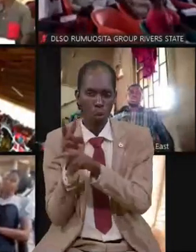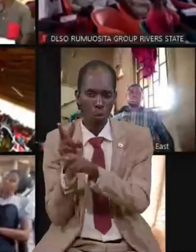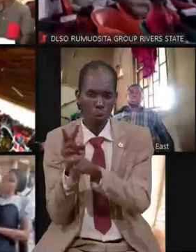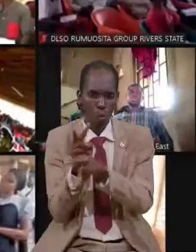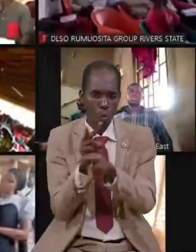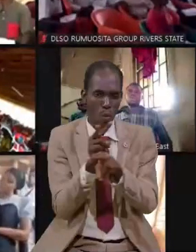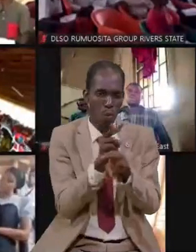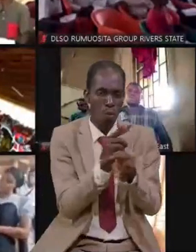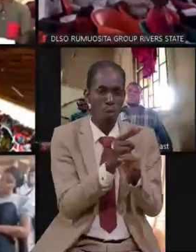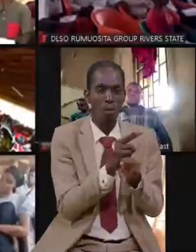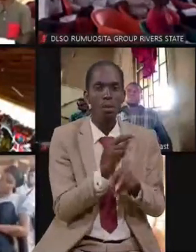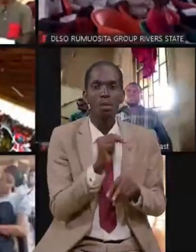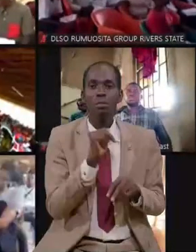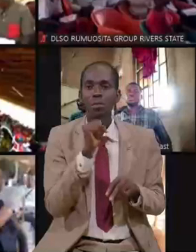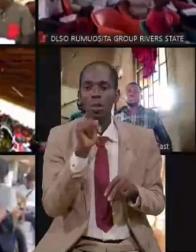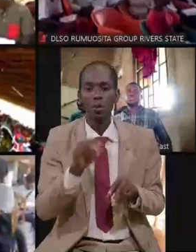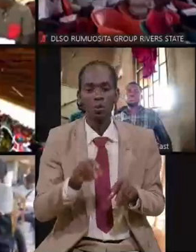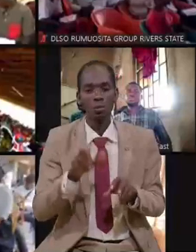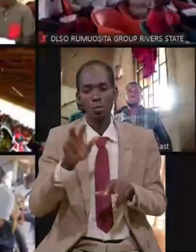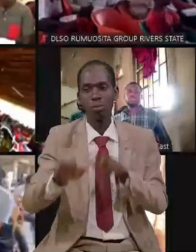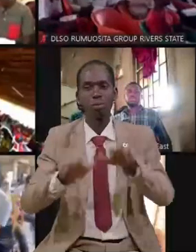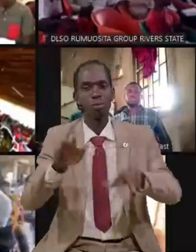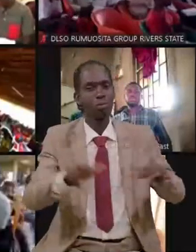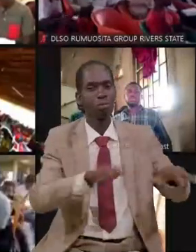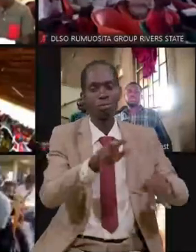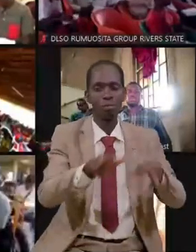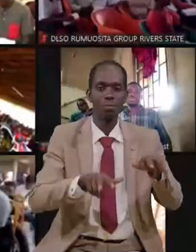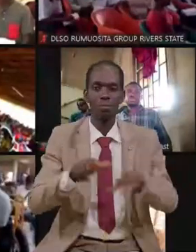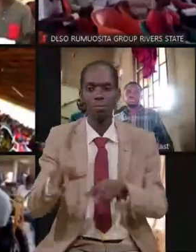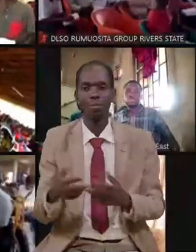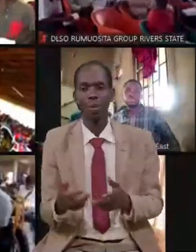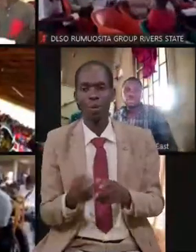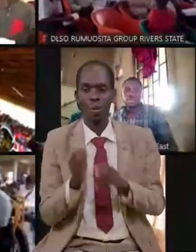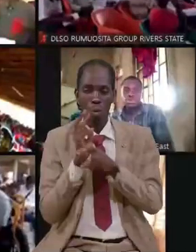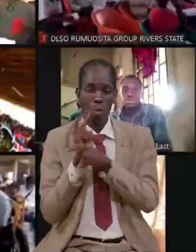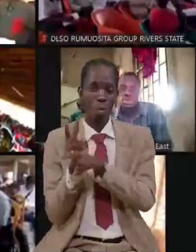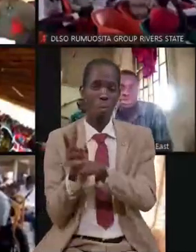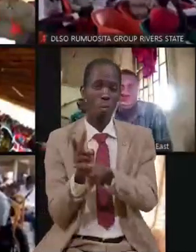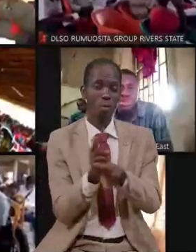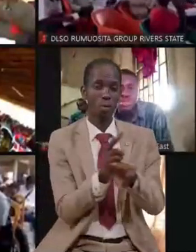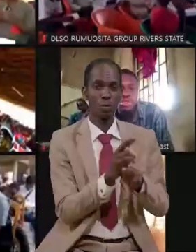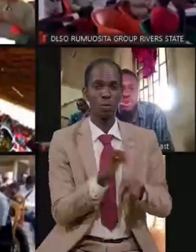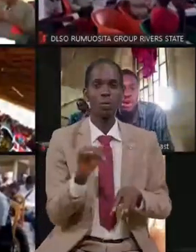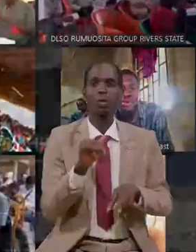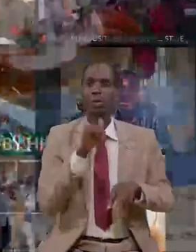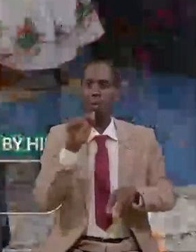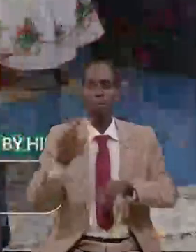veillant et non vagabond, vaillant et non vagabond.